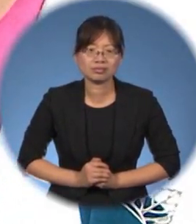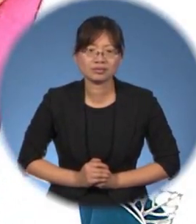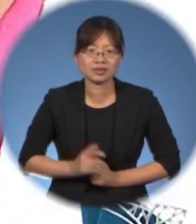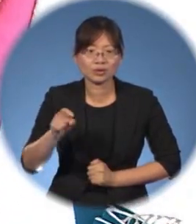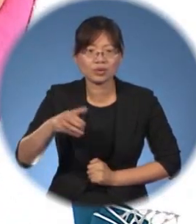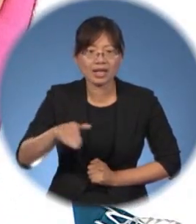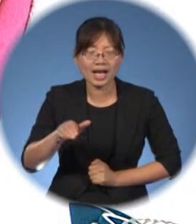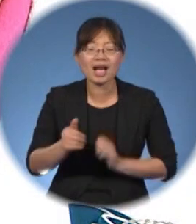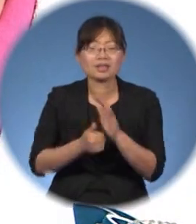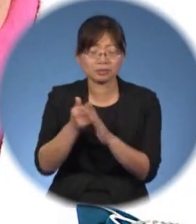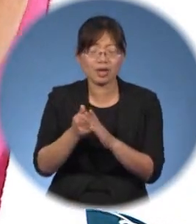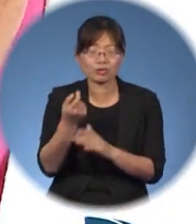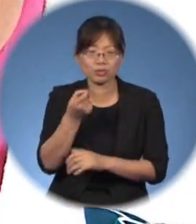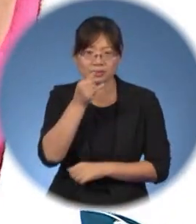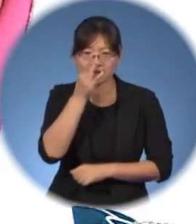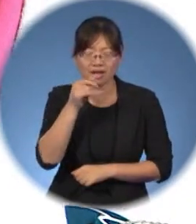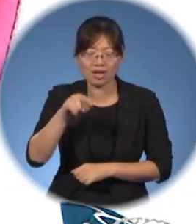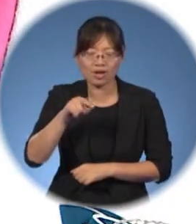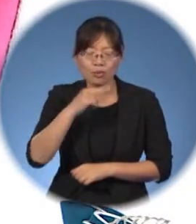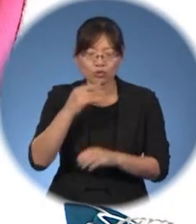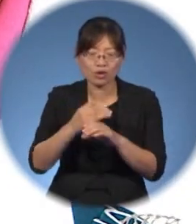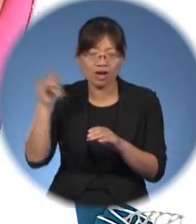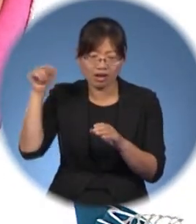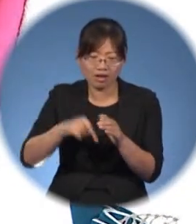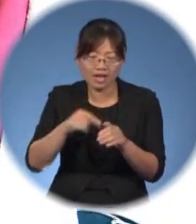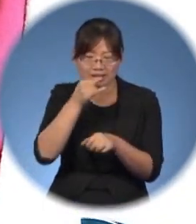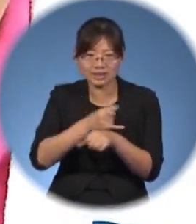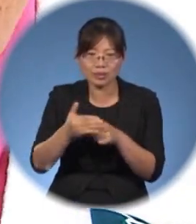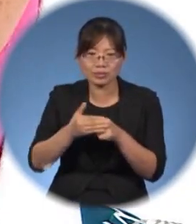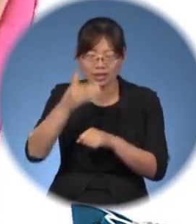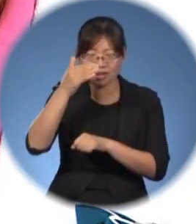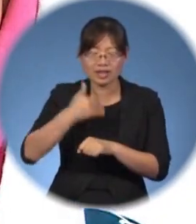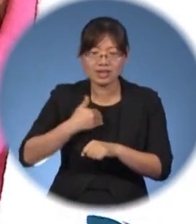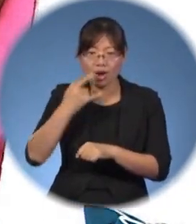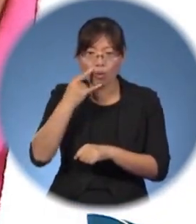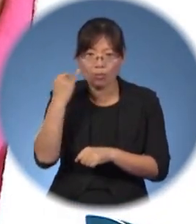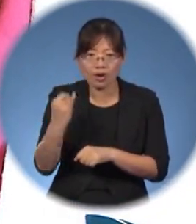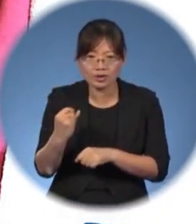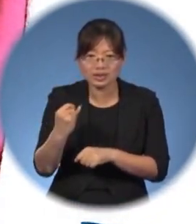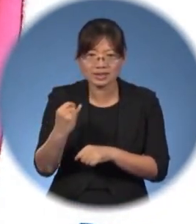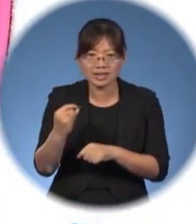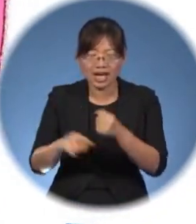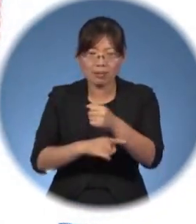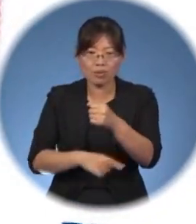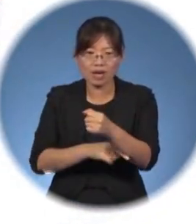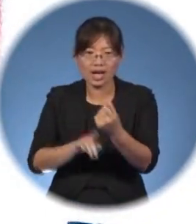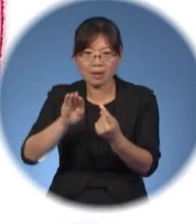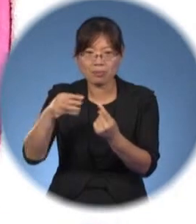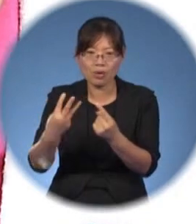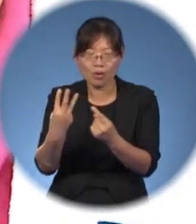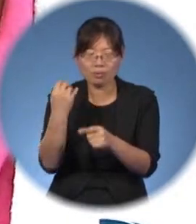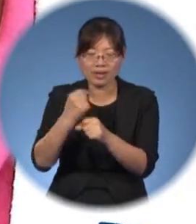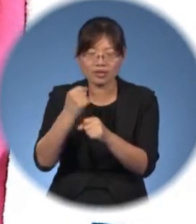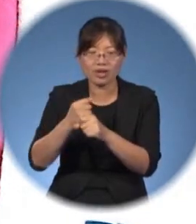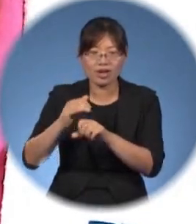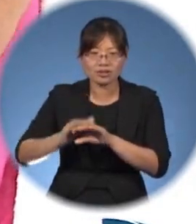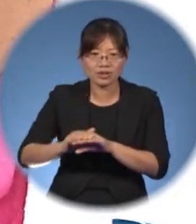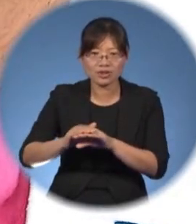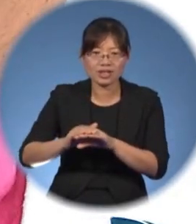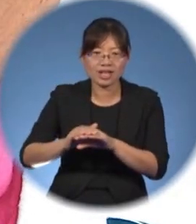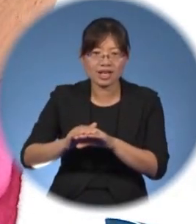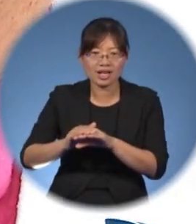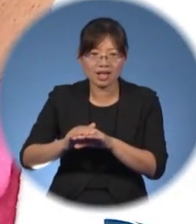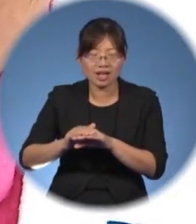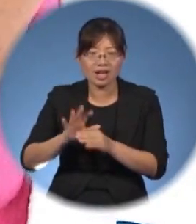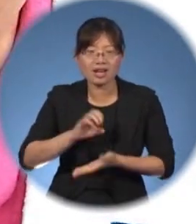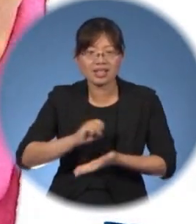거기 갈 때도 희망은 있었죠. 야, 여기까지 왔으니까 한번 우리 어머니 그 한복을 한번 해가지고요. 여기 시골에 해가지고